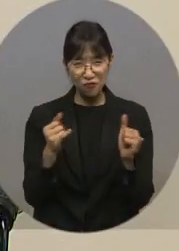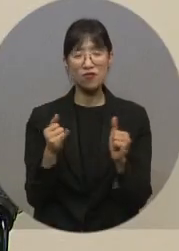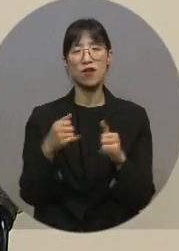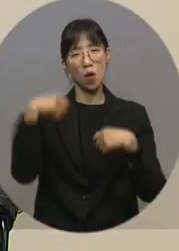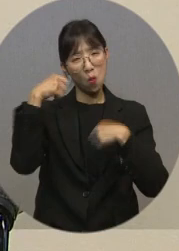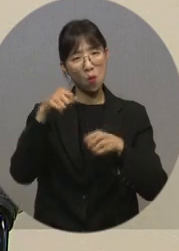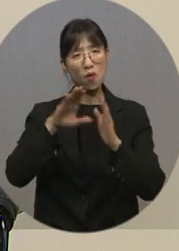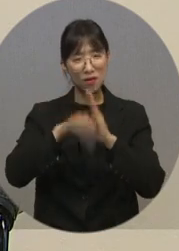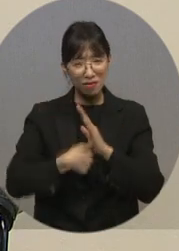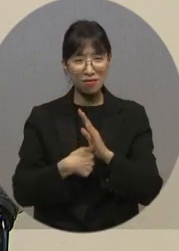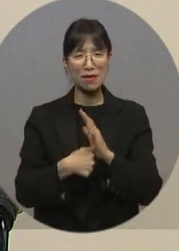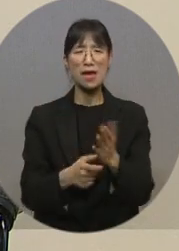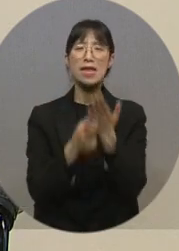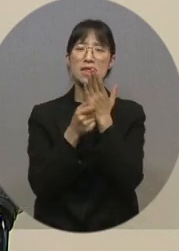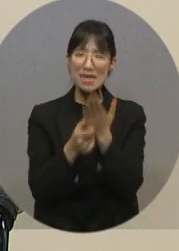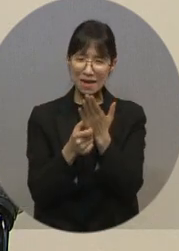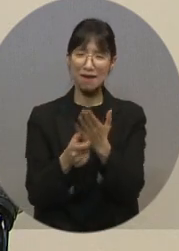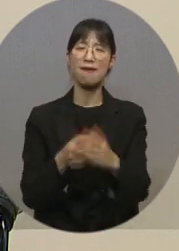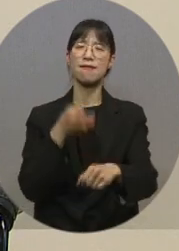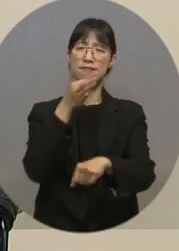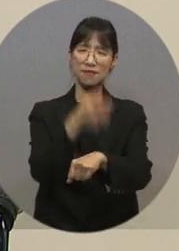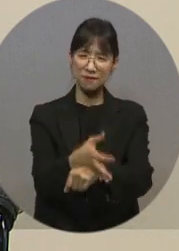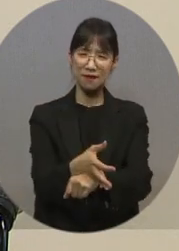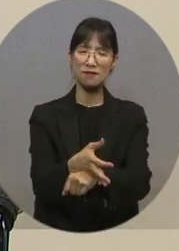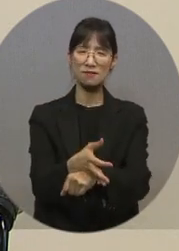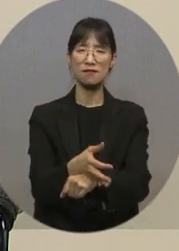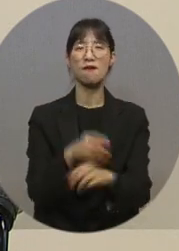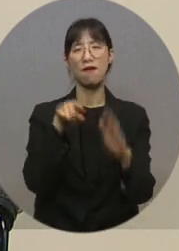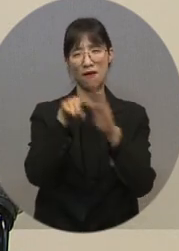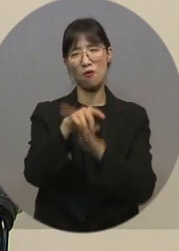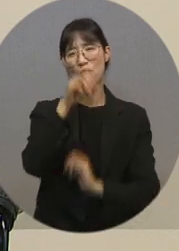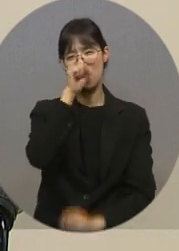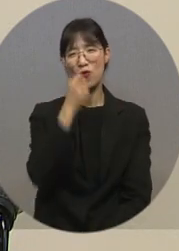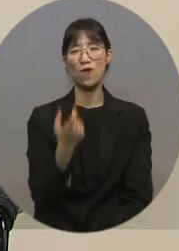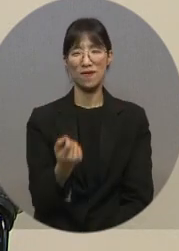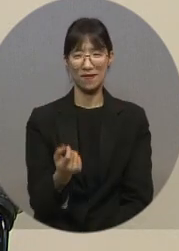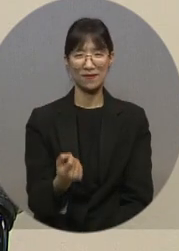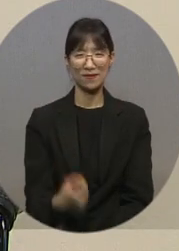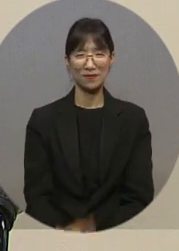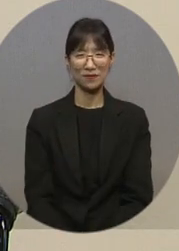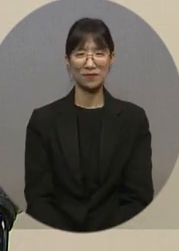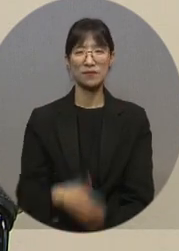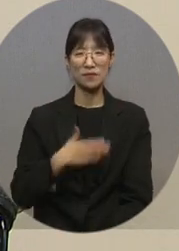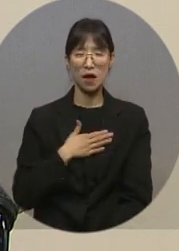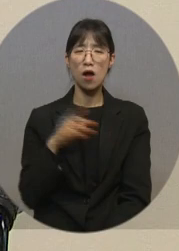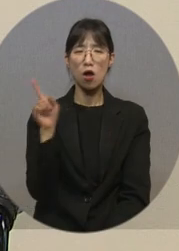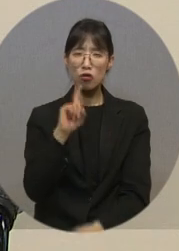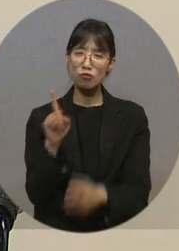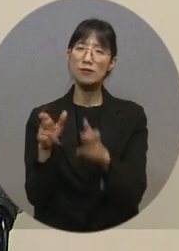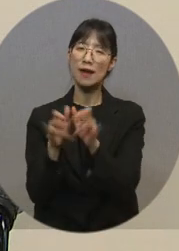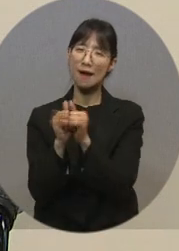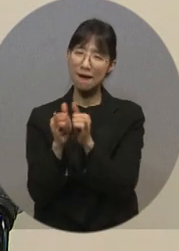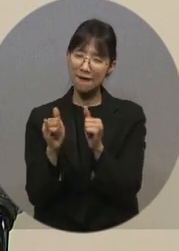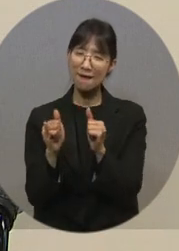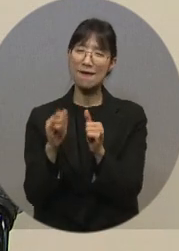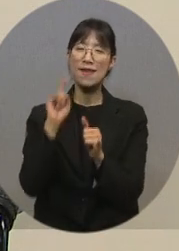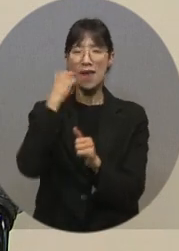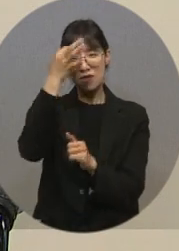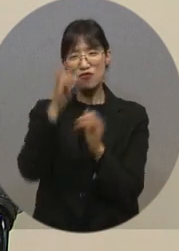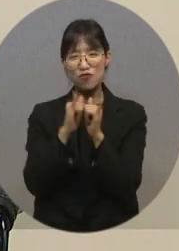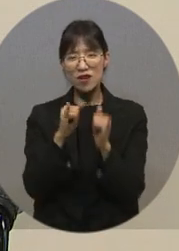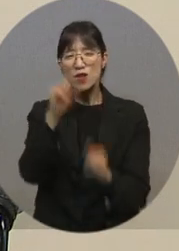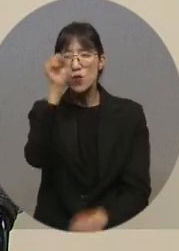때 꼭 좀 티켓을 구매해서 찾아가 주셨으면 좋겠다. 나는 어떤 장애 예술인이 참 좋다